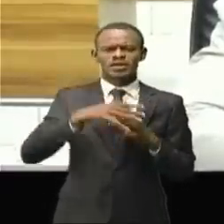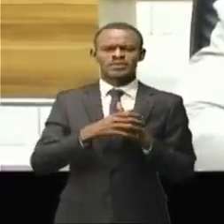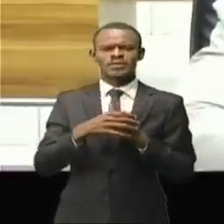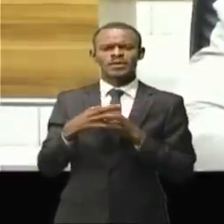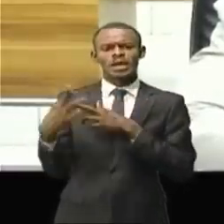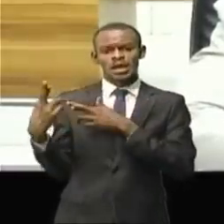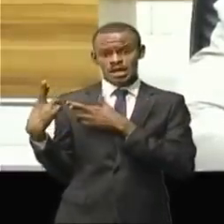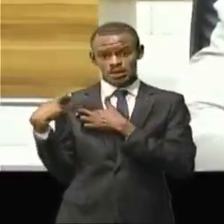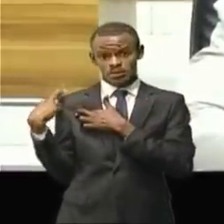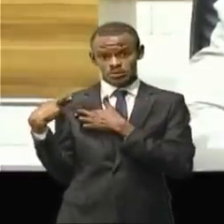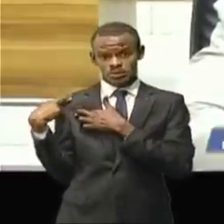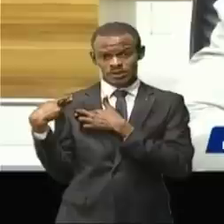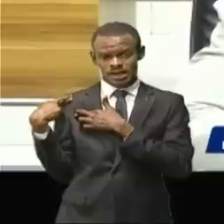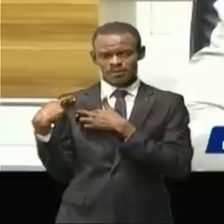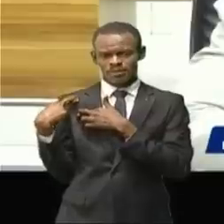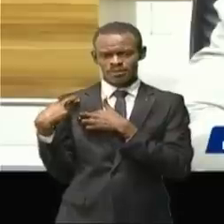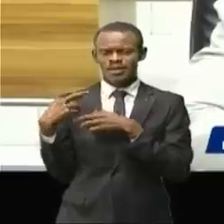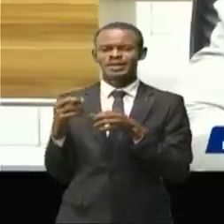américain